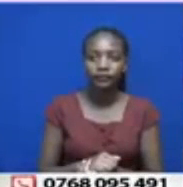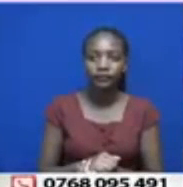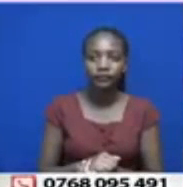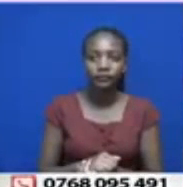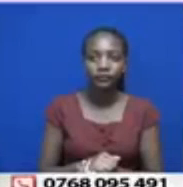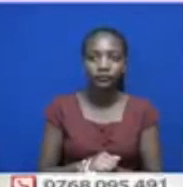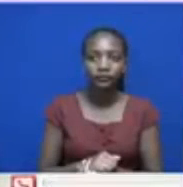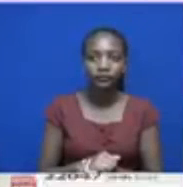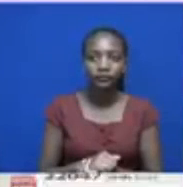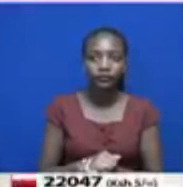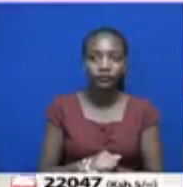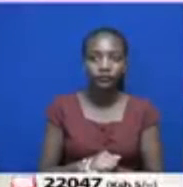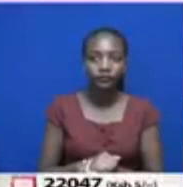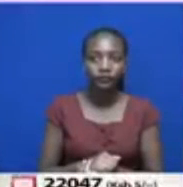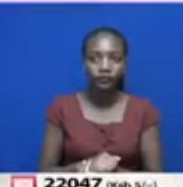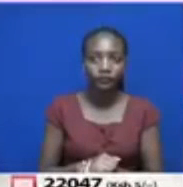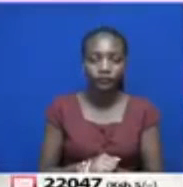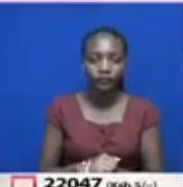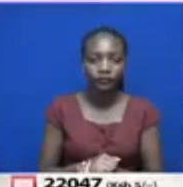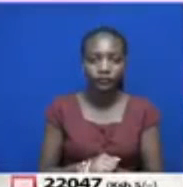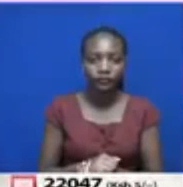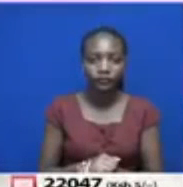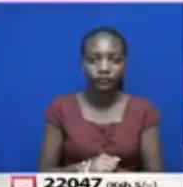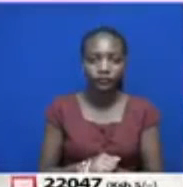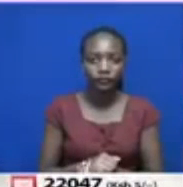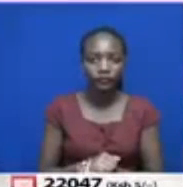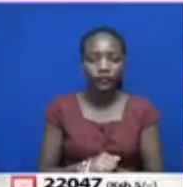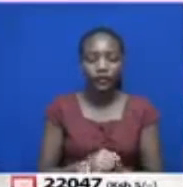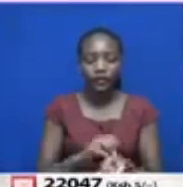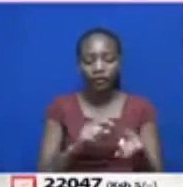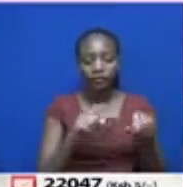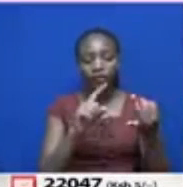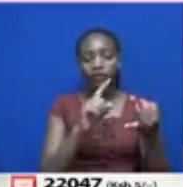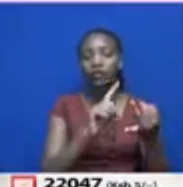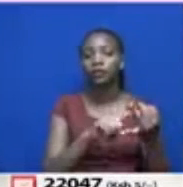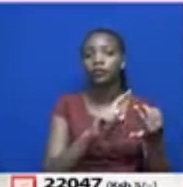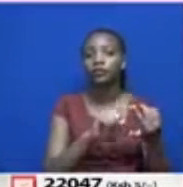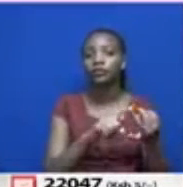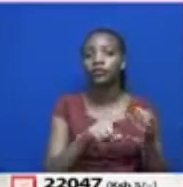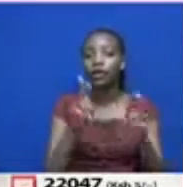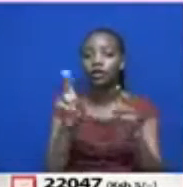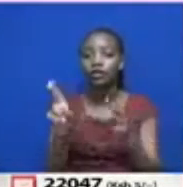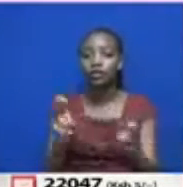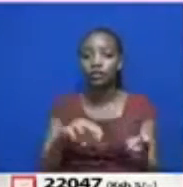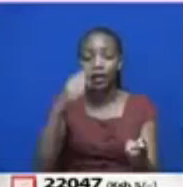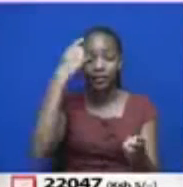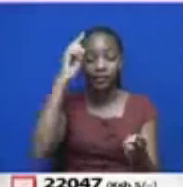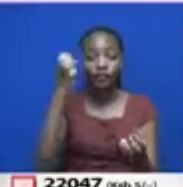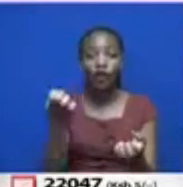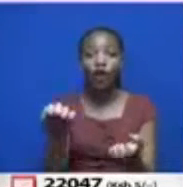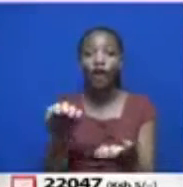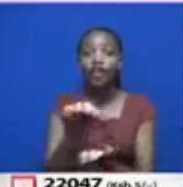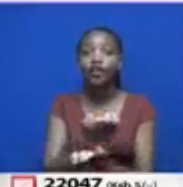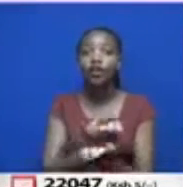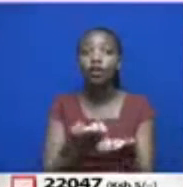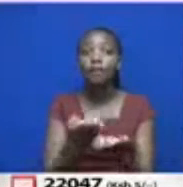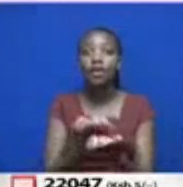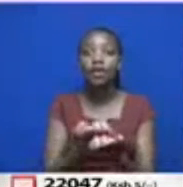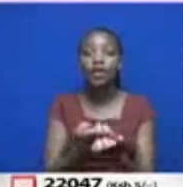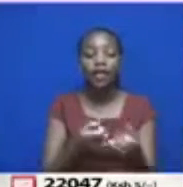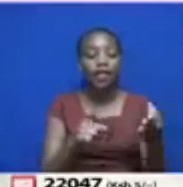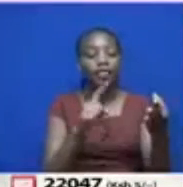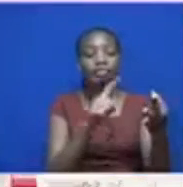two, normalcy of economic, social and political engagement, then number